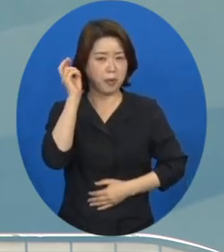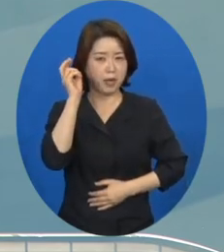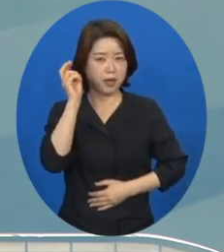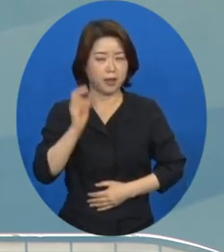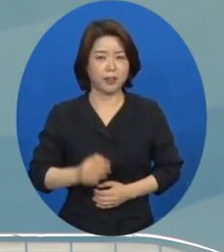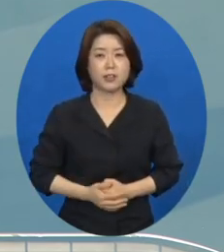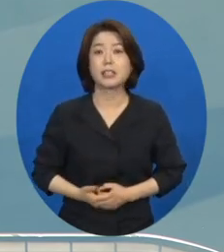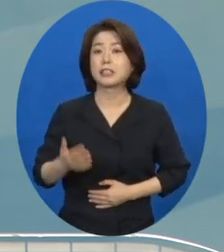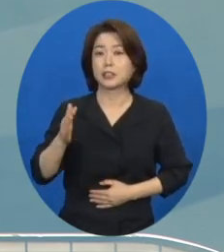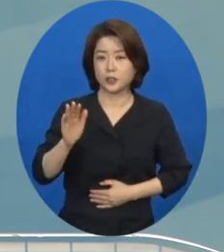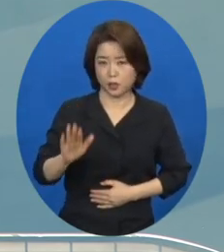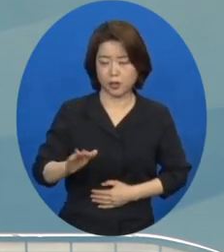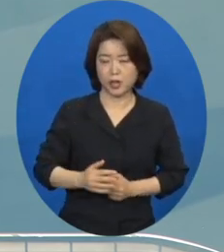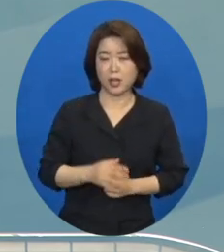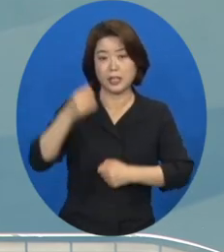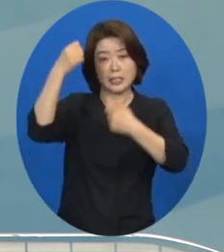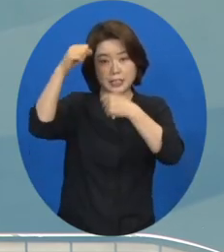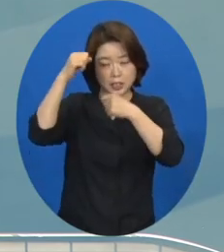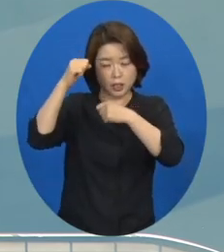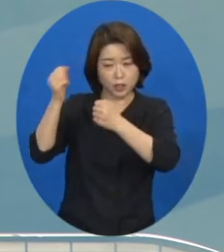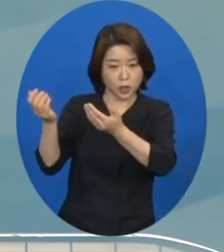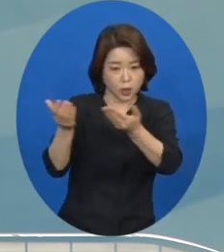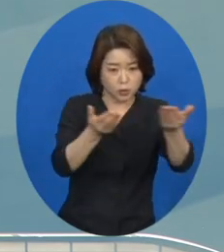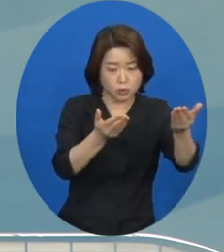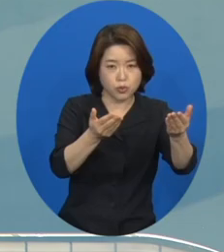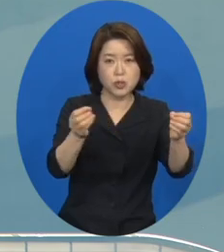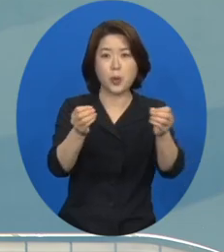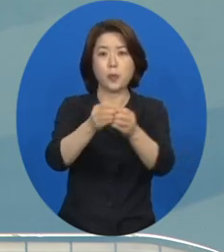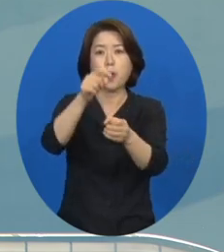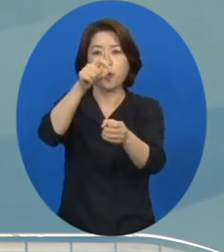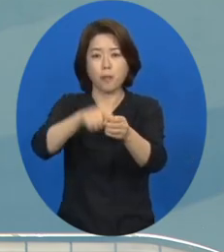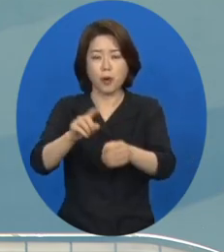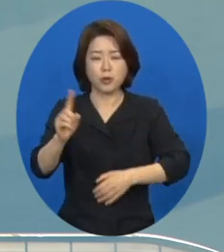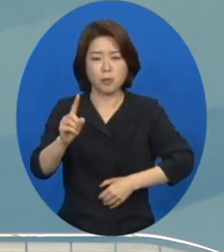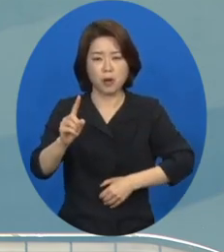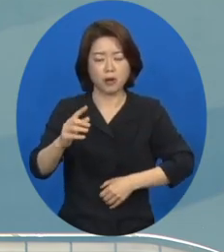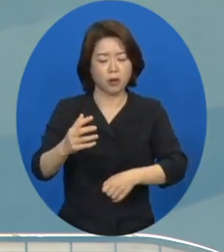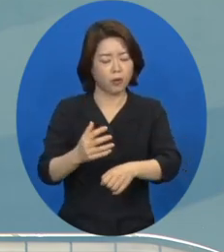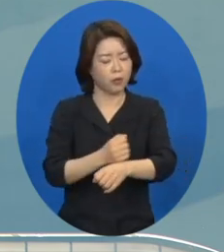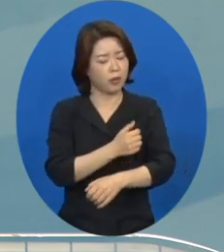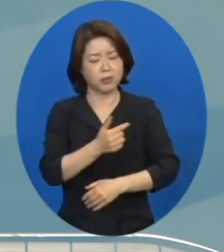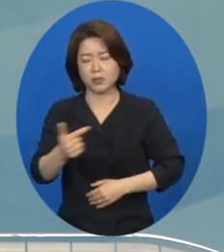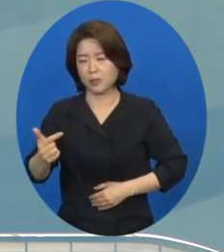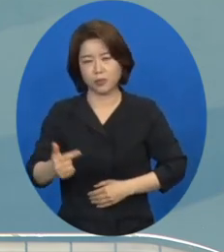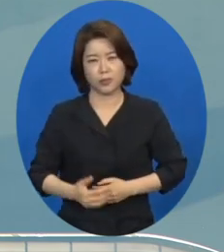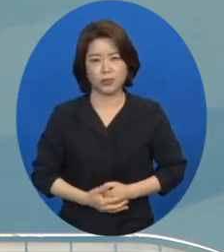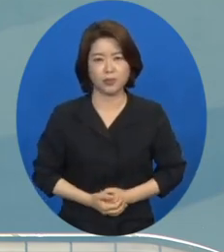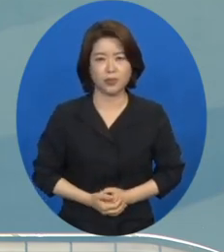그러나 이 연극이 주는 메시지가 굉장히 의미심장합니다.